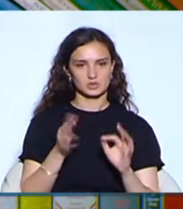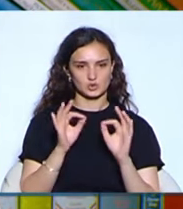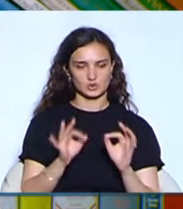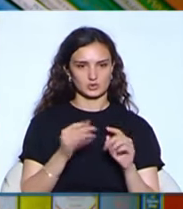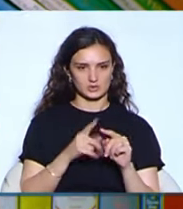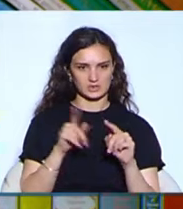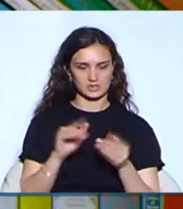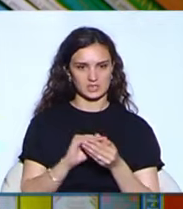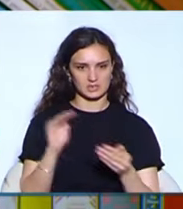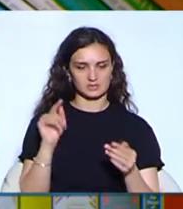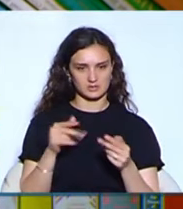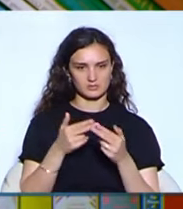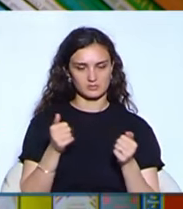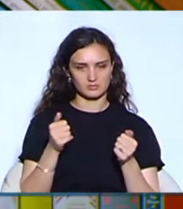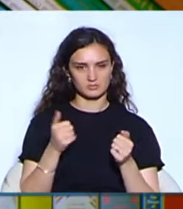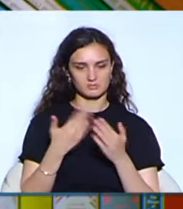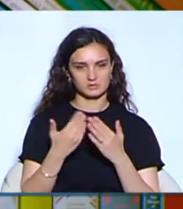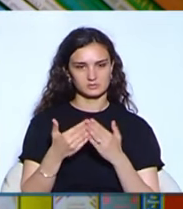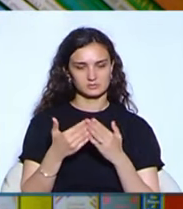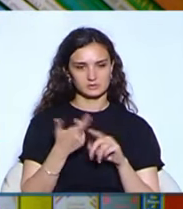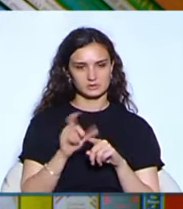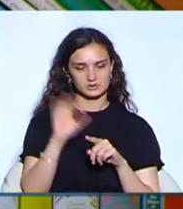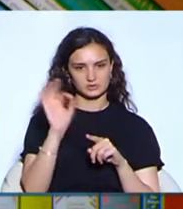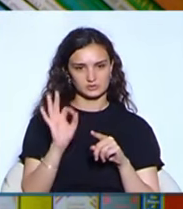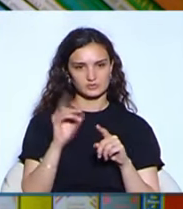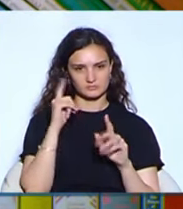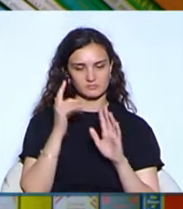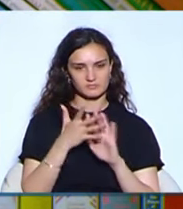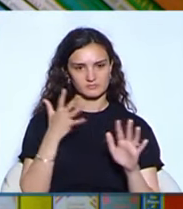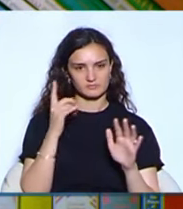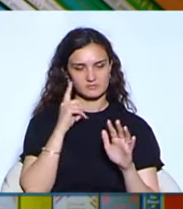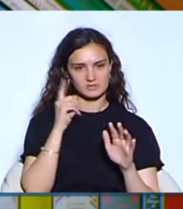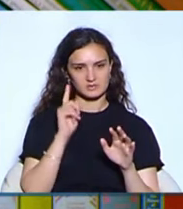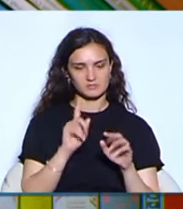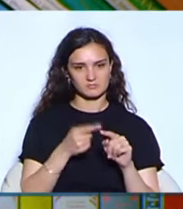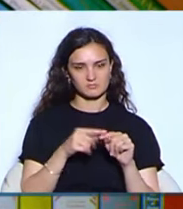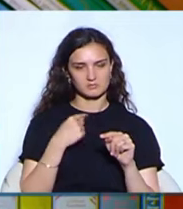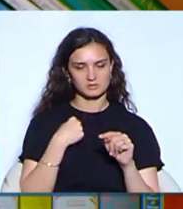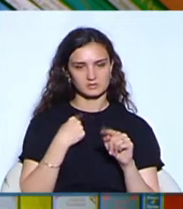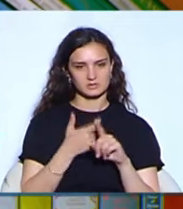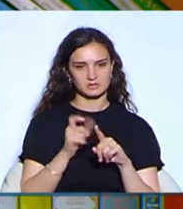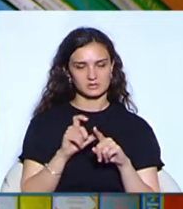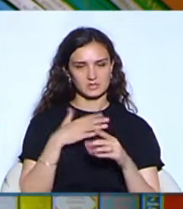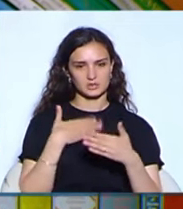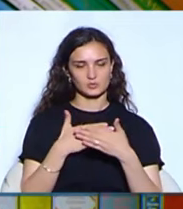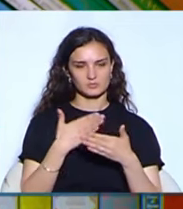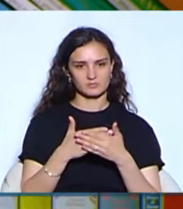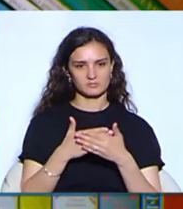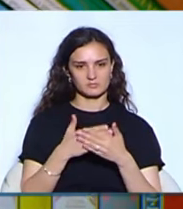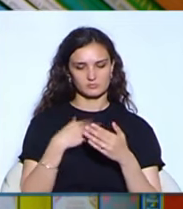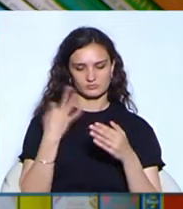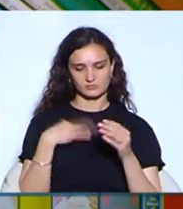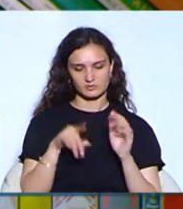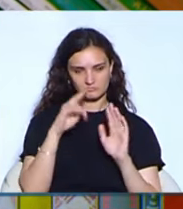სწორია ეს აღზრდის სტილი, ვთქვათ, ხო? აი მაგალითად ძალიან ხშირად გვსმენია, რომ მე ძალიან აქტიურად ვიმორჩილებ